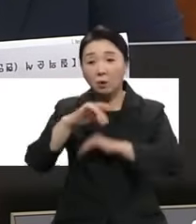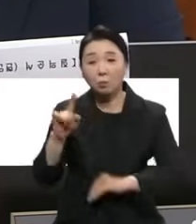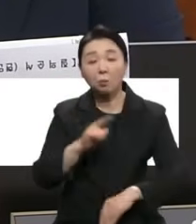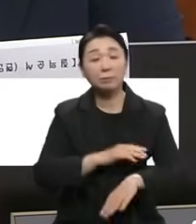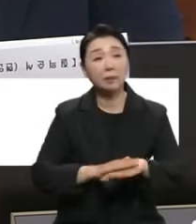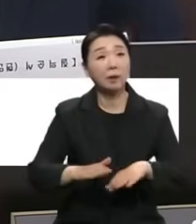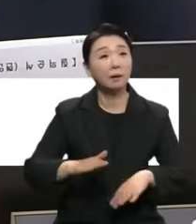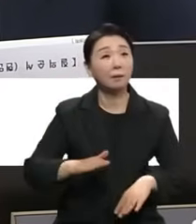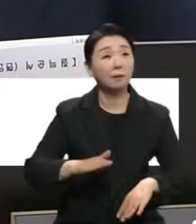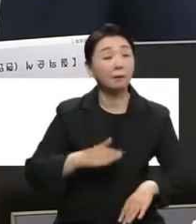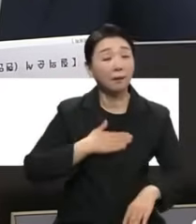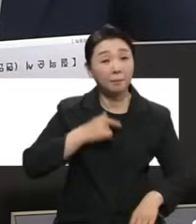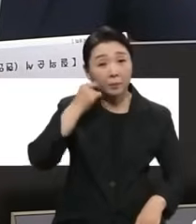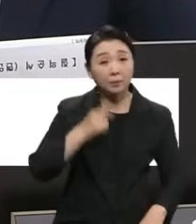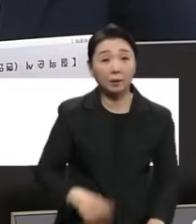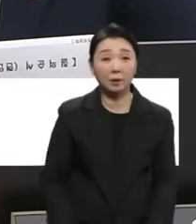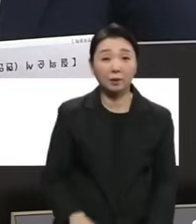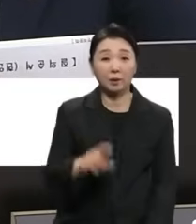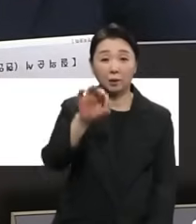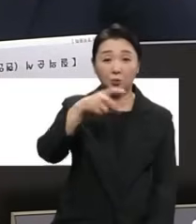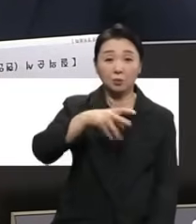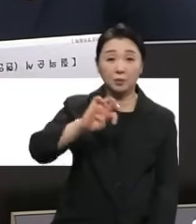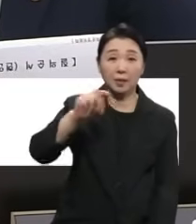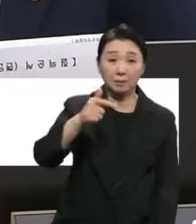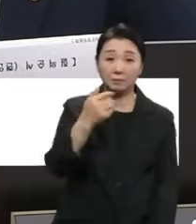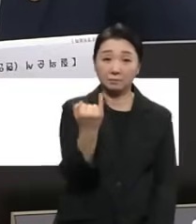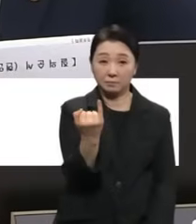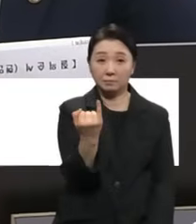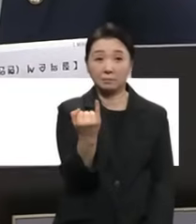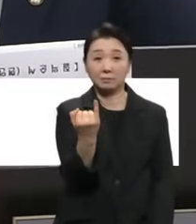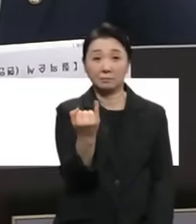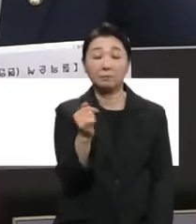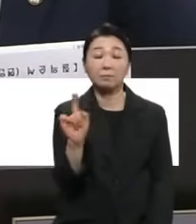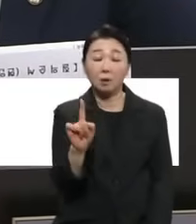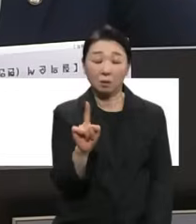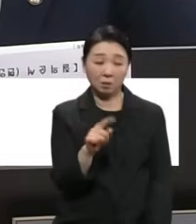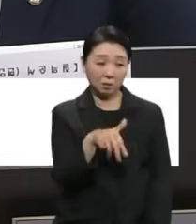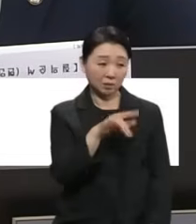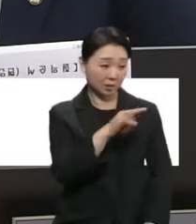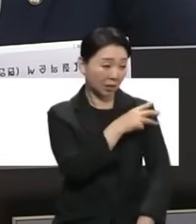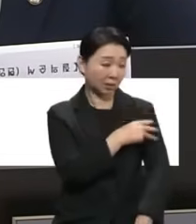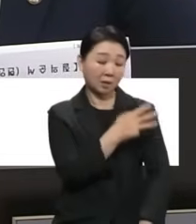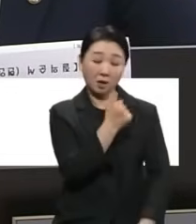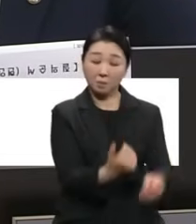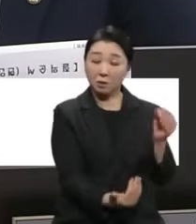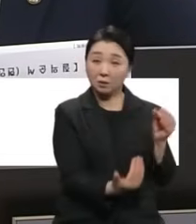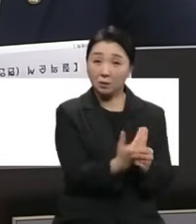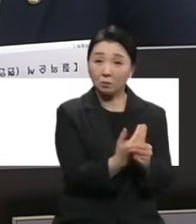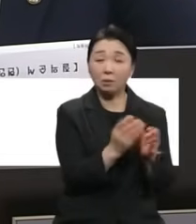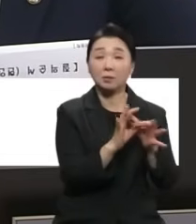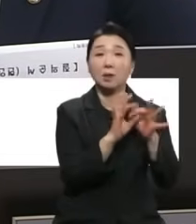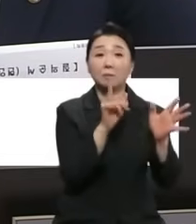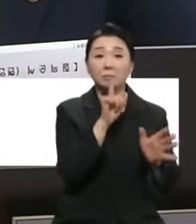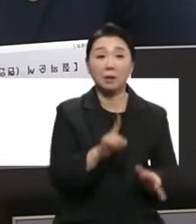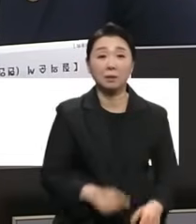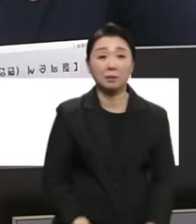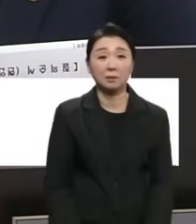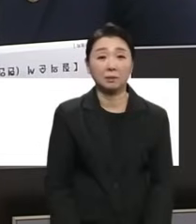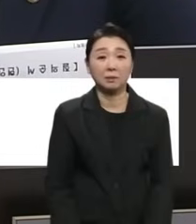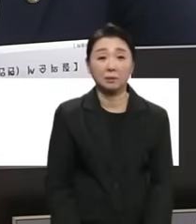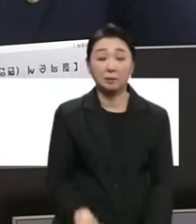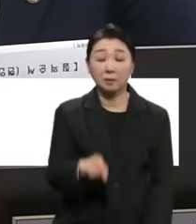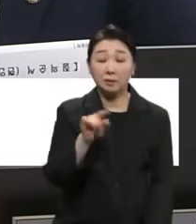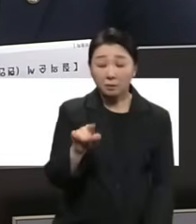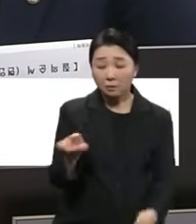저는 알 길이 없는데 그 유재은 법무관리관은 최상봉 사건과 무관한 통화였다라고 얘기를 하고 있습니다. 저는